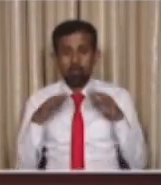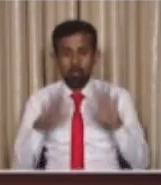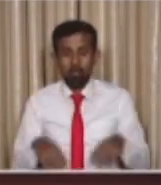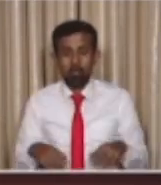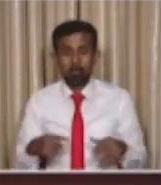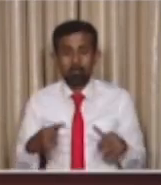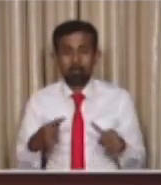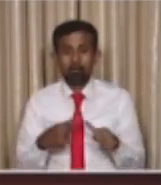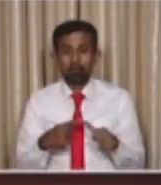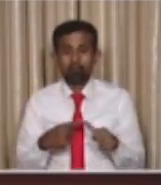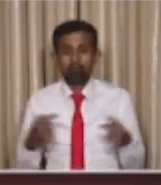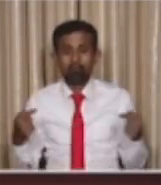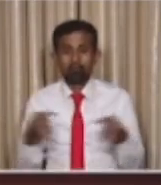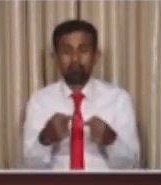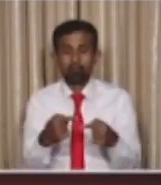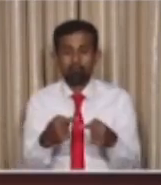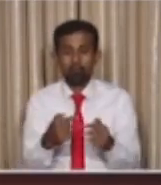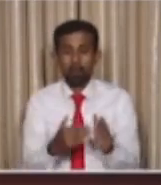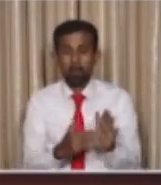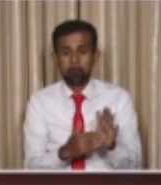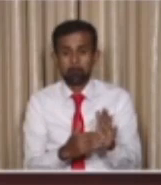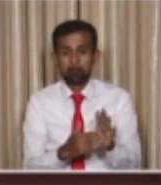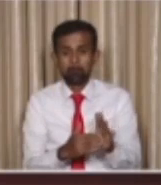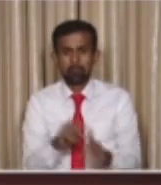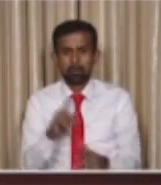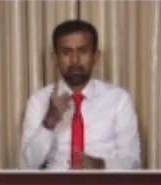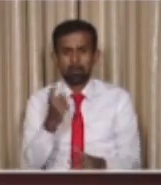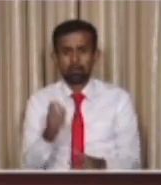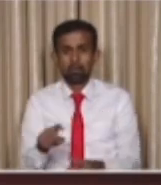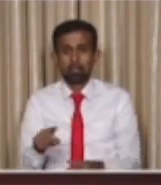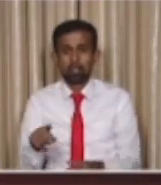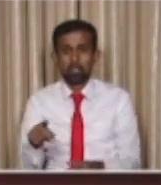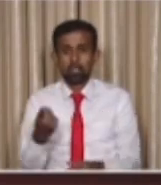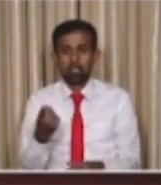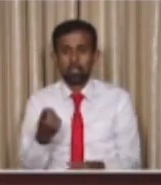වරාය අධිකාරියට ඒ සඳහා මිලියන 1100ක